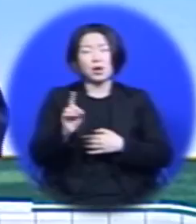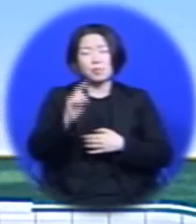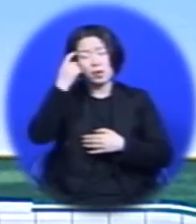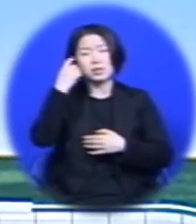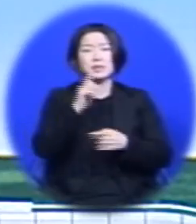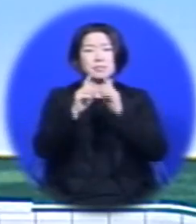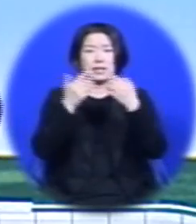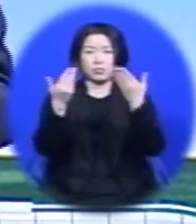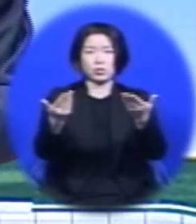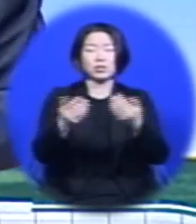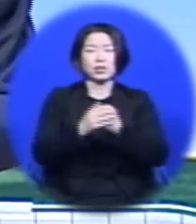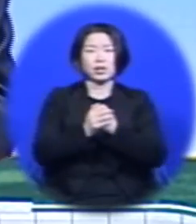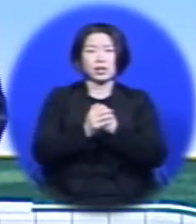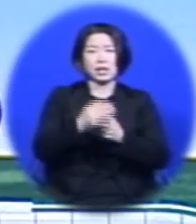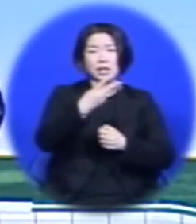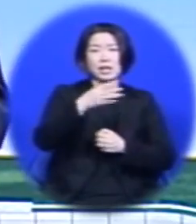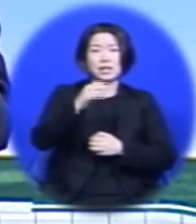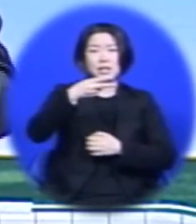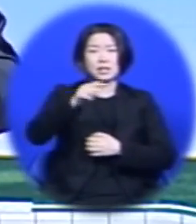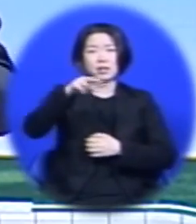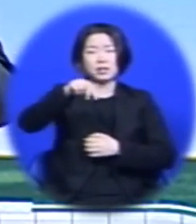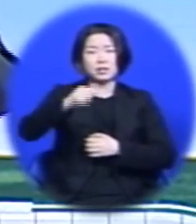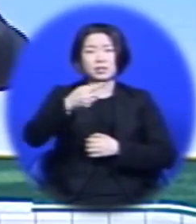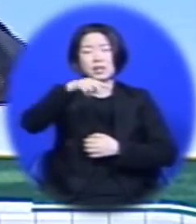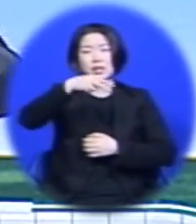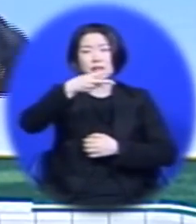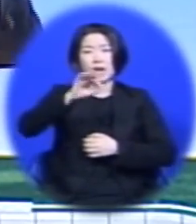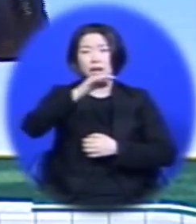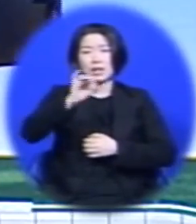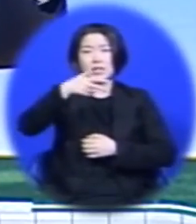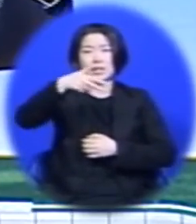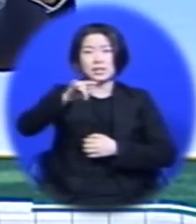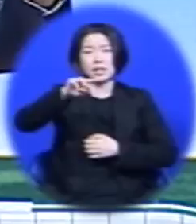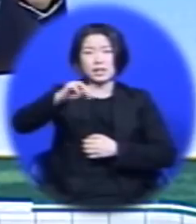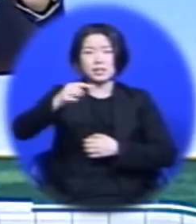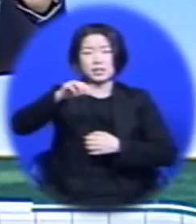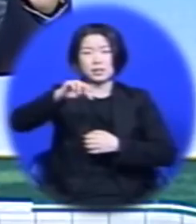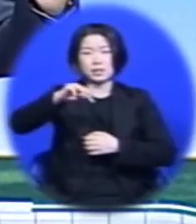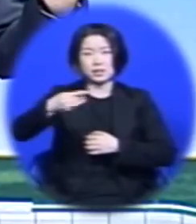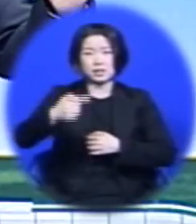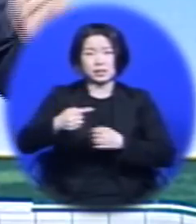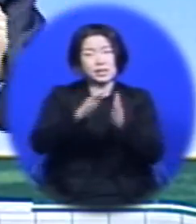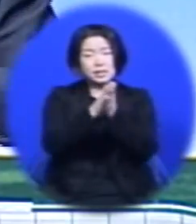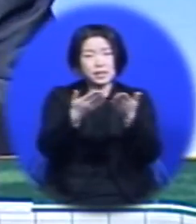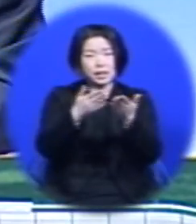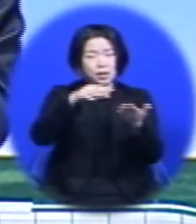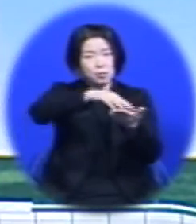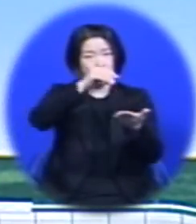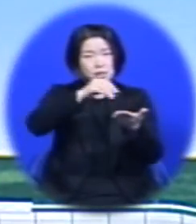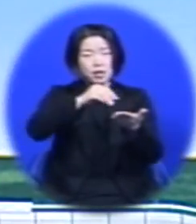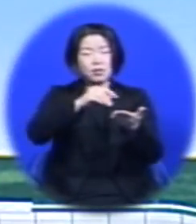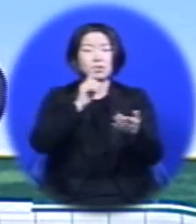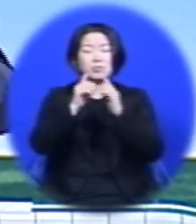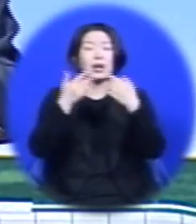하시면서 리더스 다이제스트 에서 복사한 기사를 보여주었습니다 그 기사 속에는